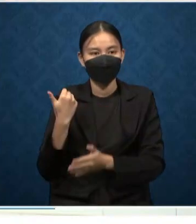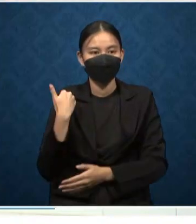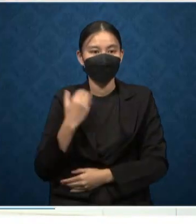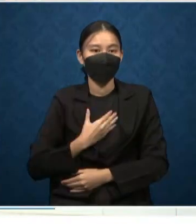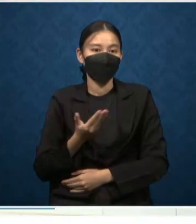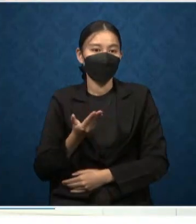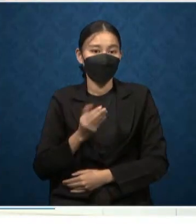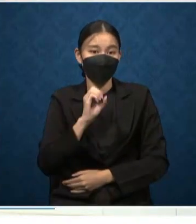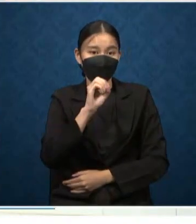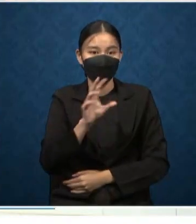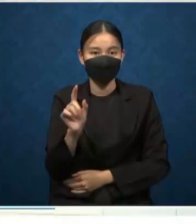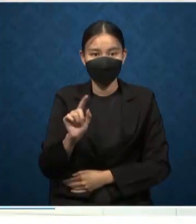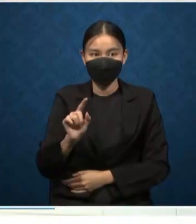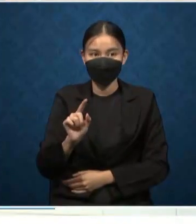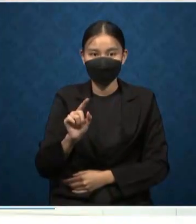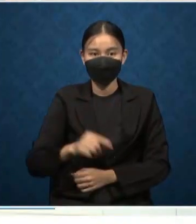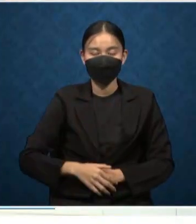ขkesนั्าตกับเรีนอยางนี้ครับว่า